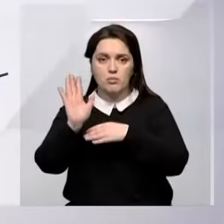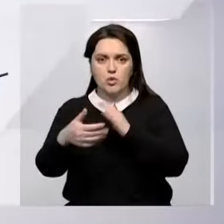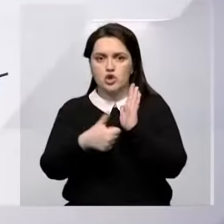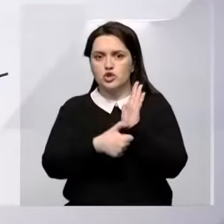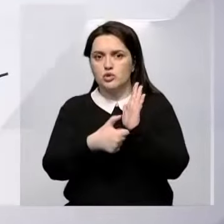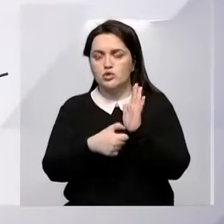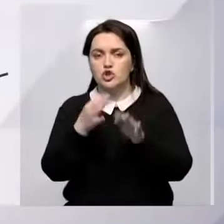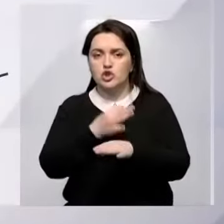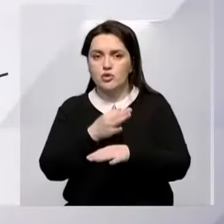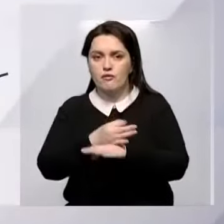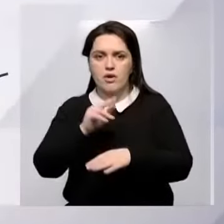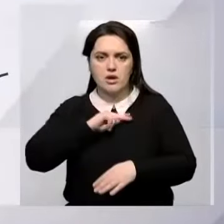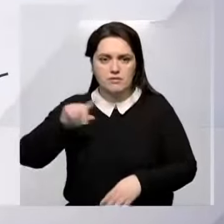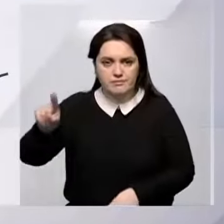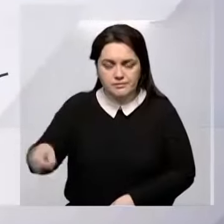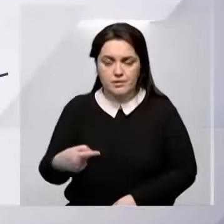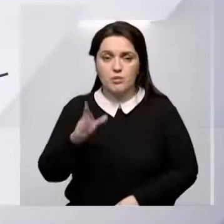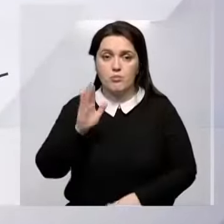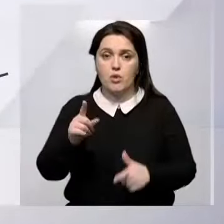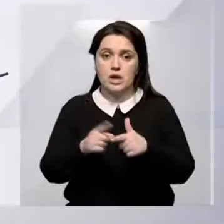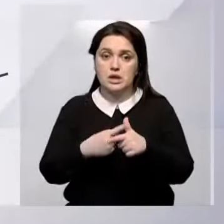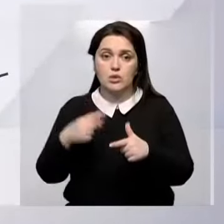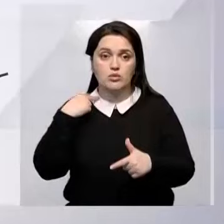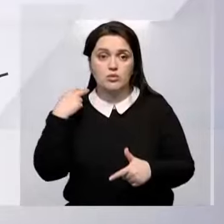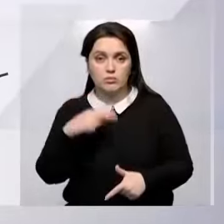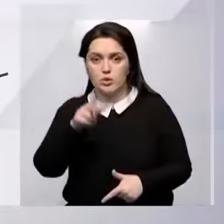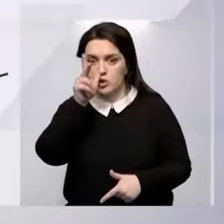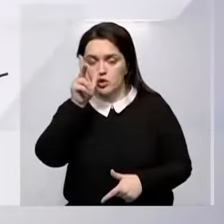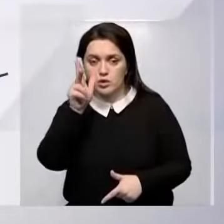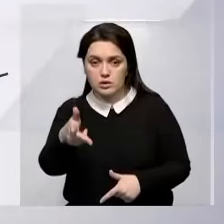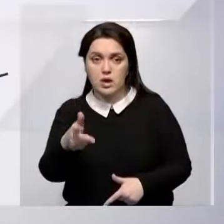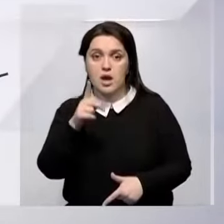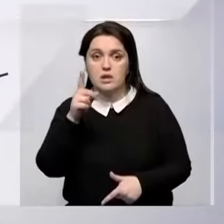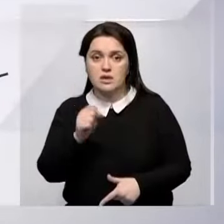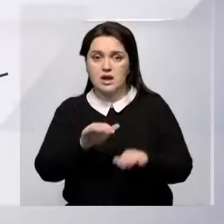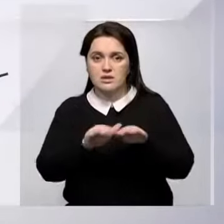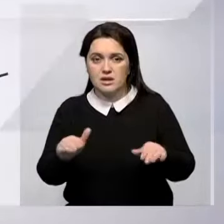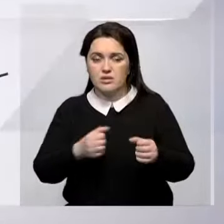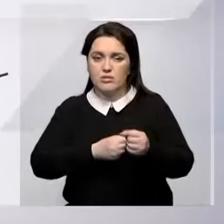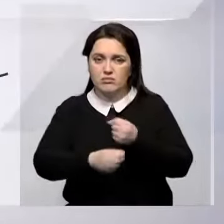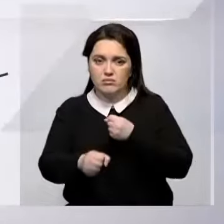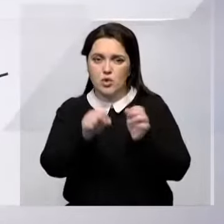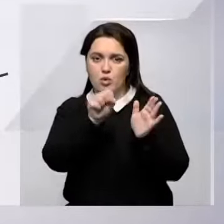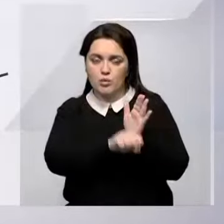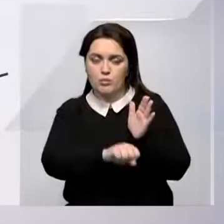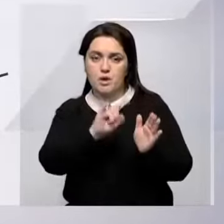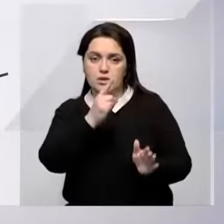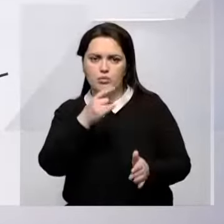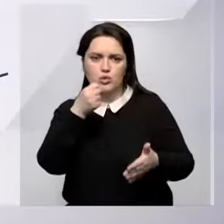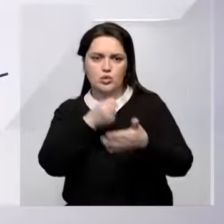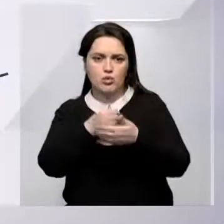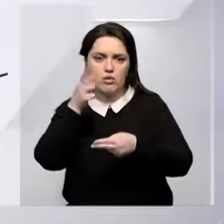часов общественных работ или лишение свободы на срок до 3 лет. А за педофилию и убийство ребенка –